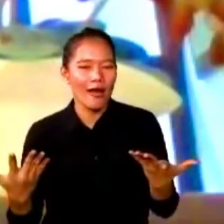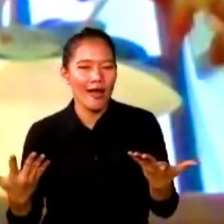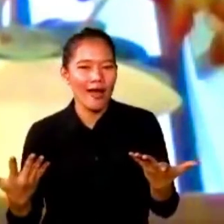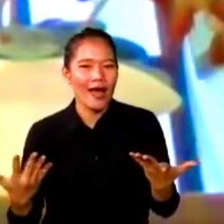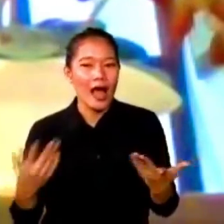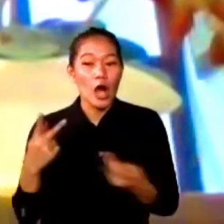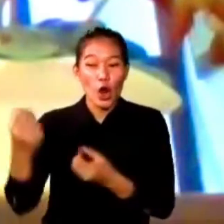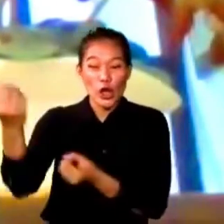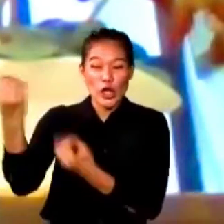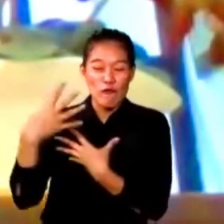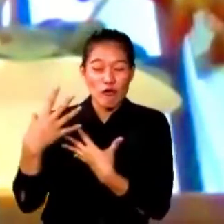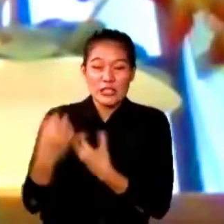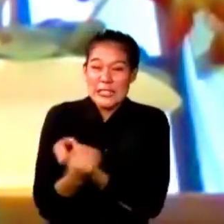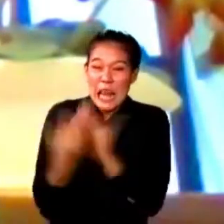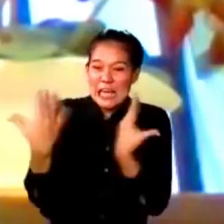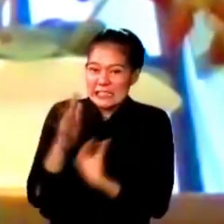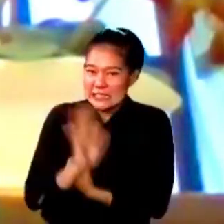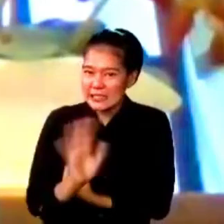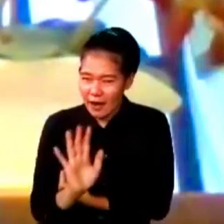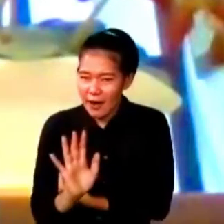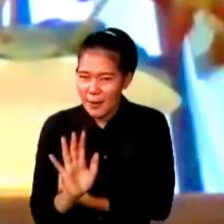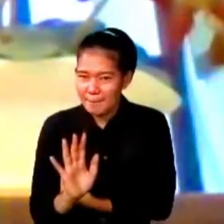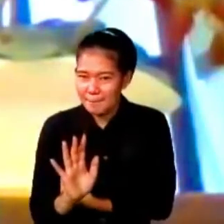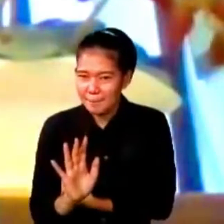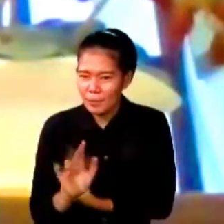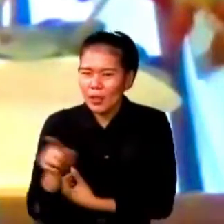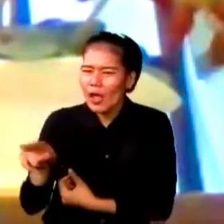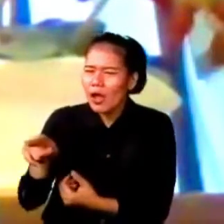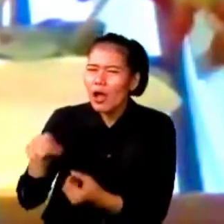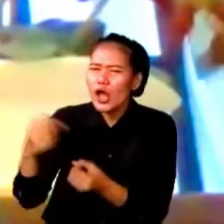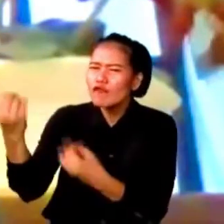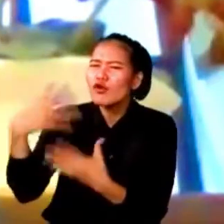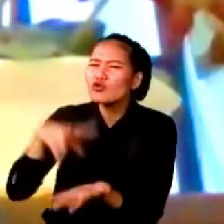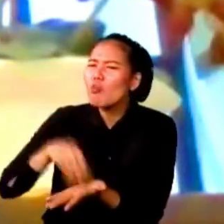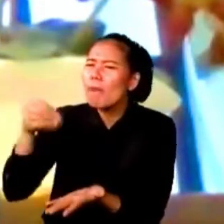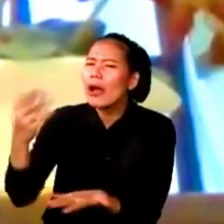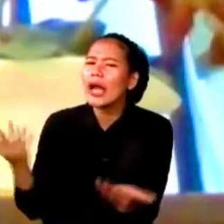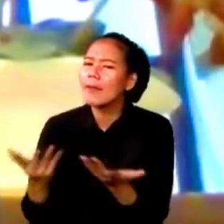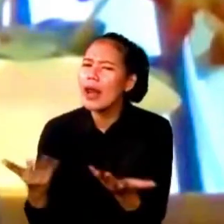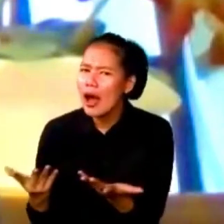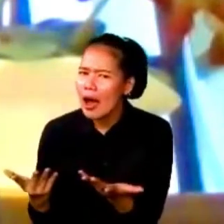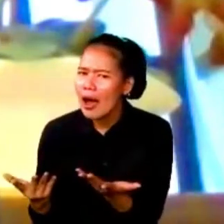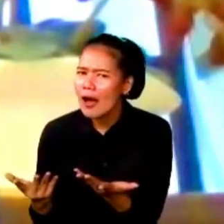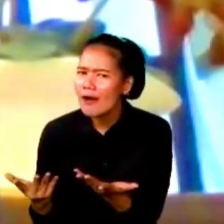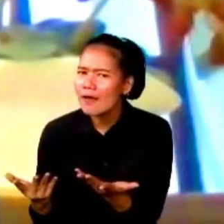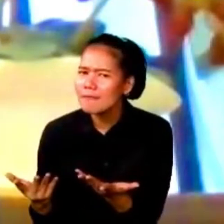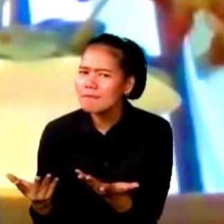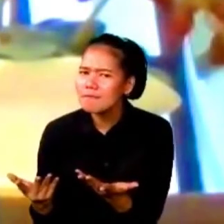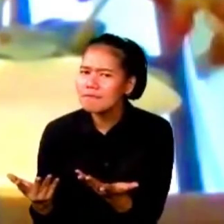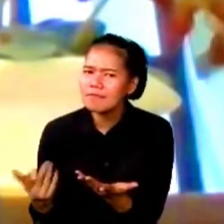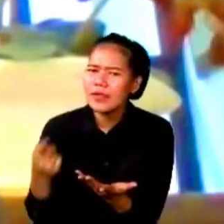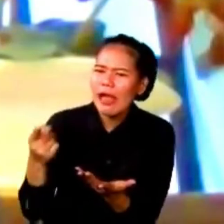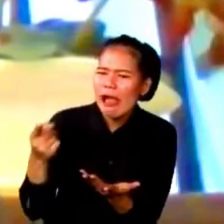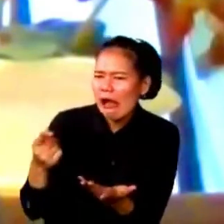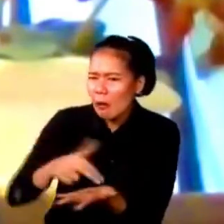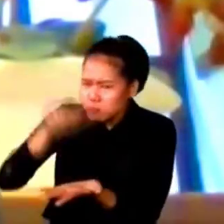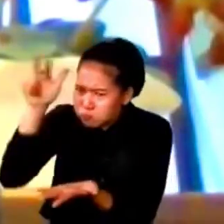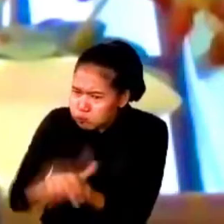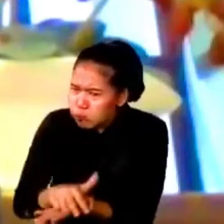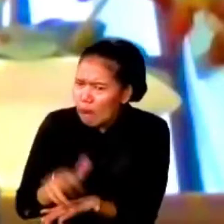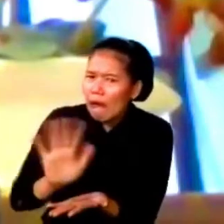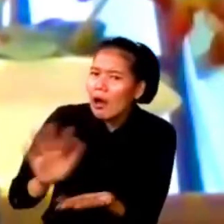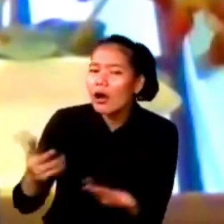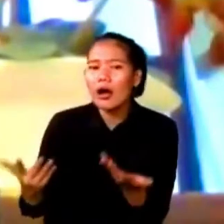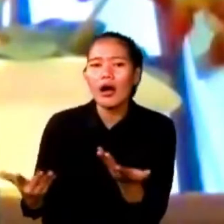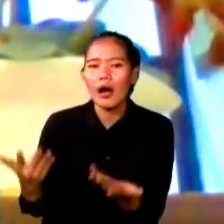tidak jelas Apa meresum ber-iq informasi yang memiliki kredibilitas